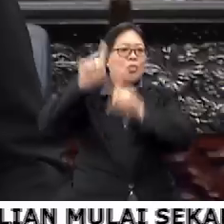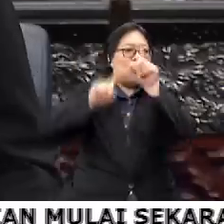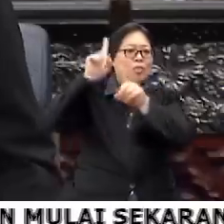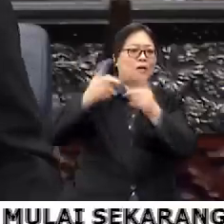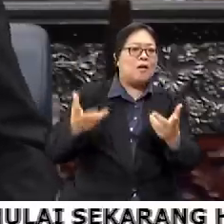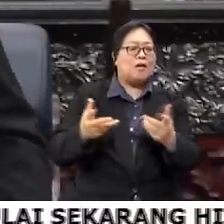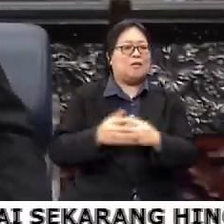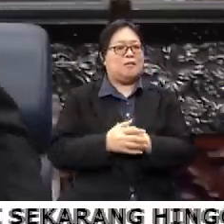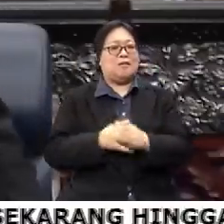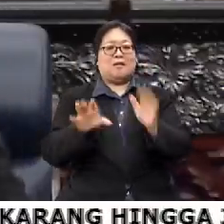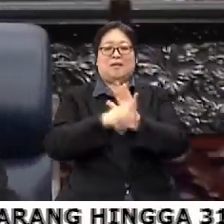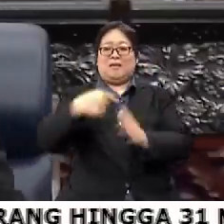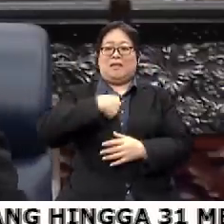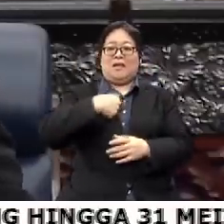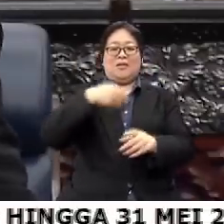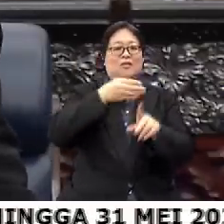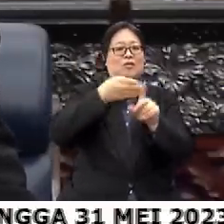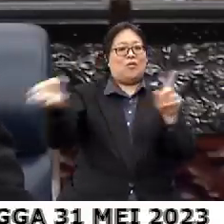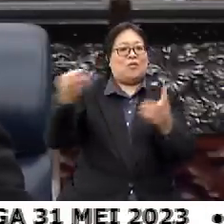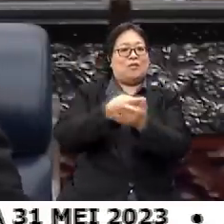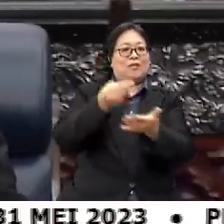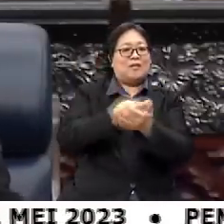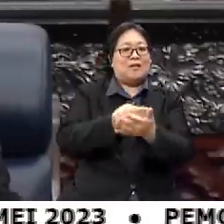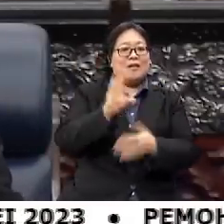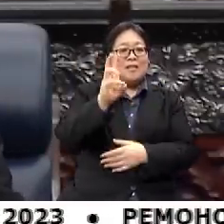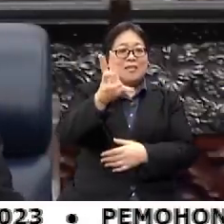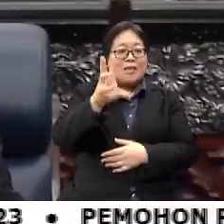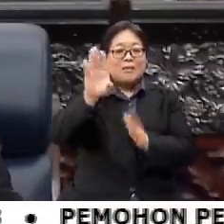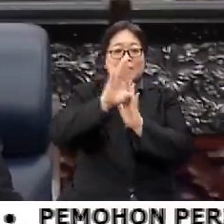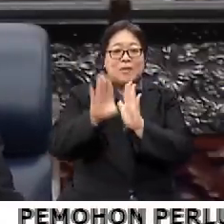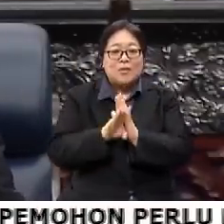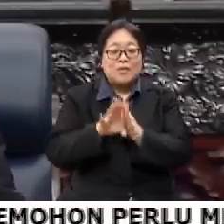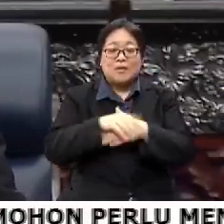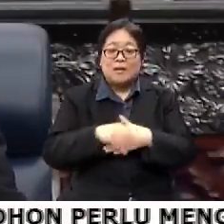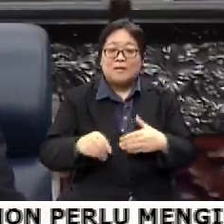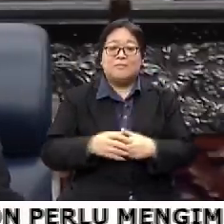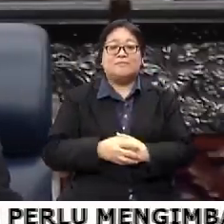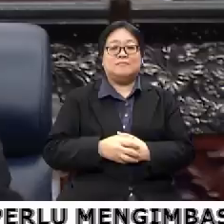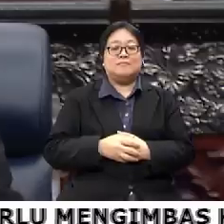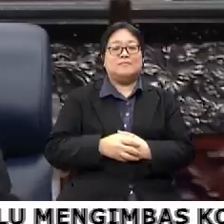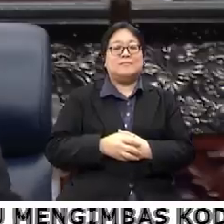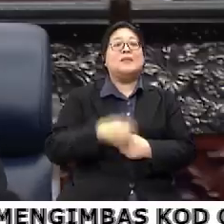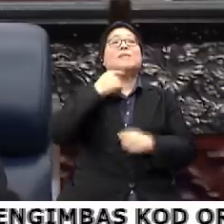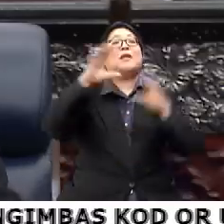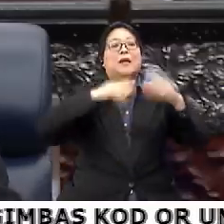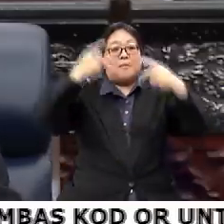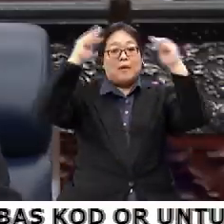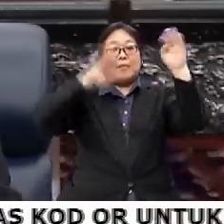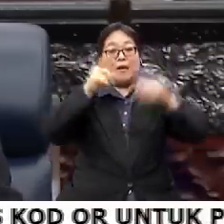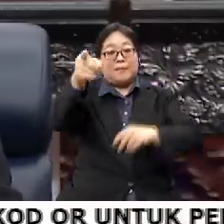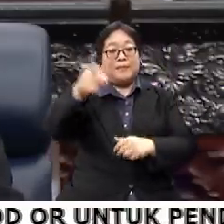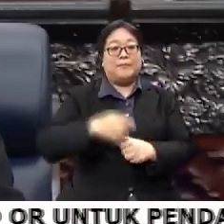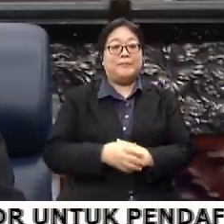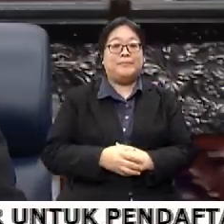yang bukan-bukan. Kononnya saya selewengkan 600 bilion. Ini siapa sebut? Perdana Menteri kata.